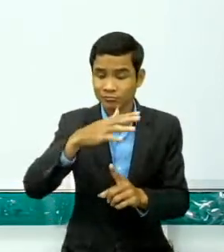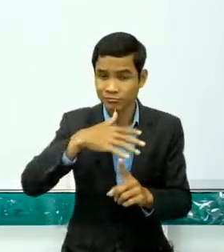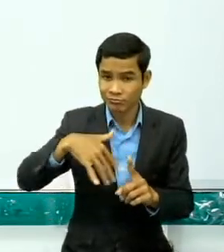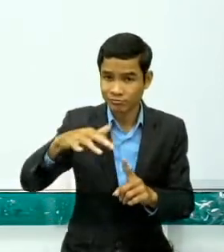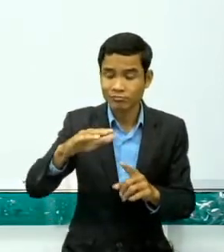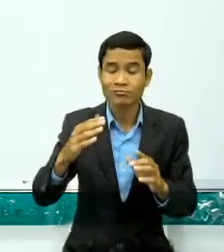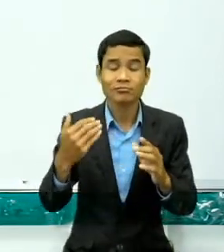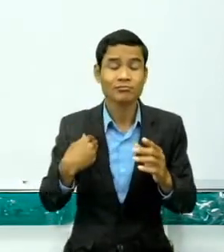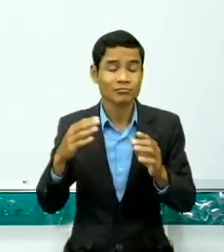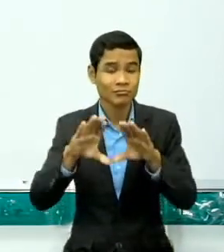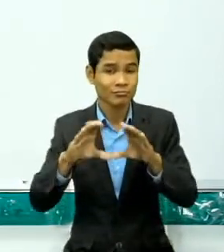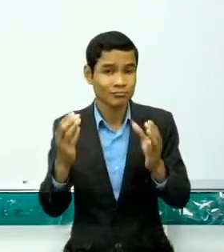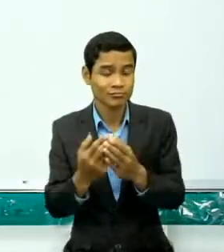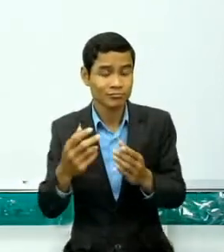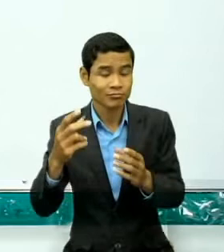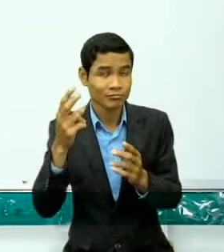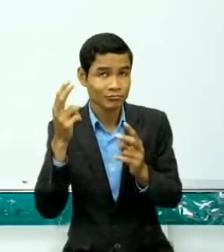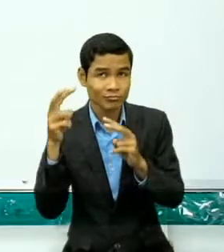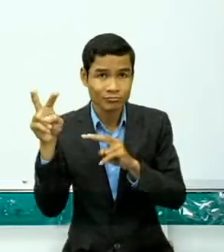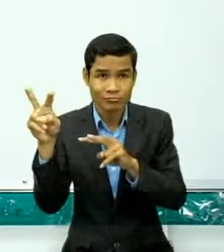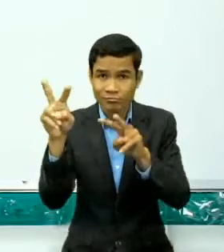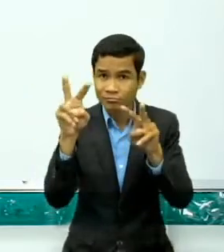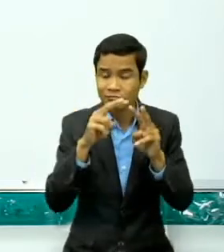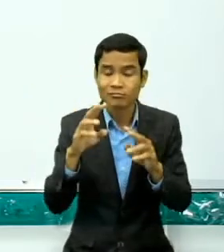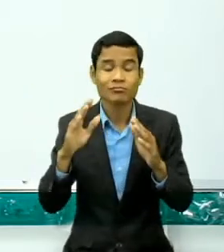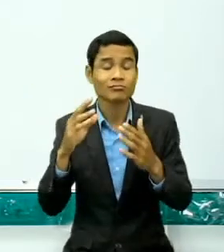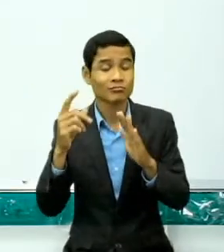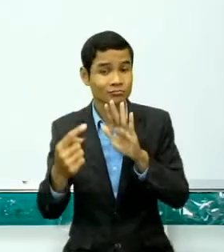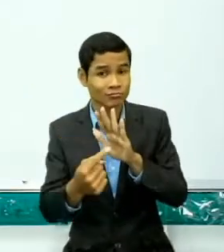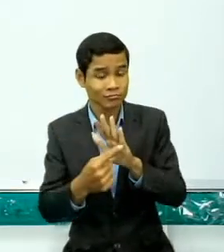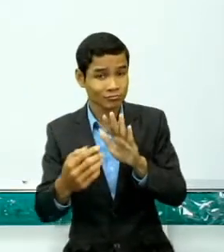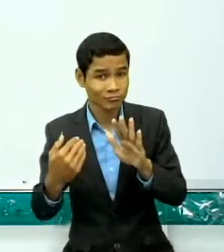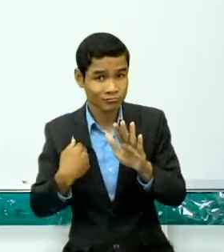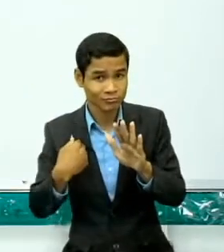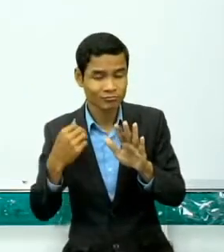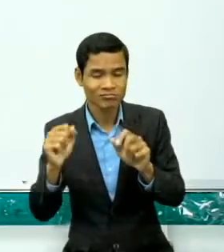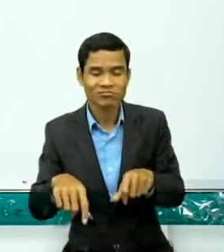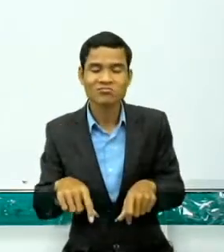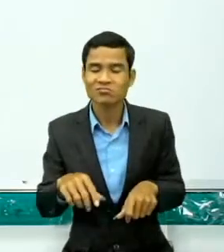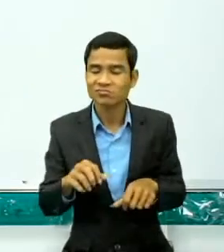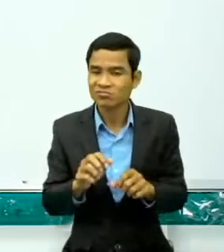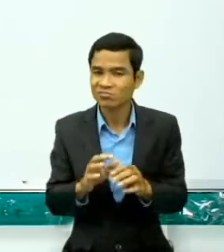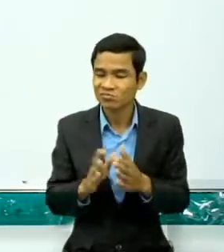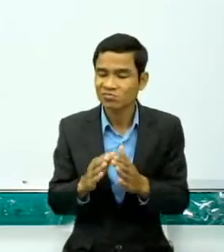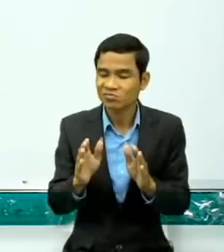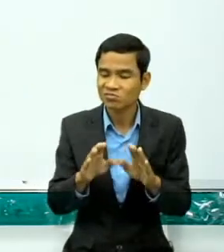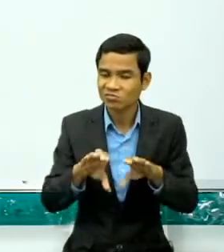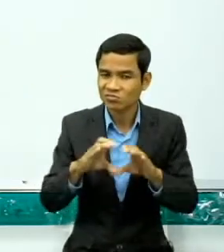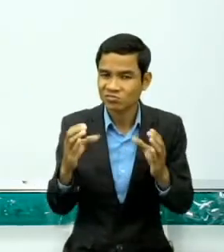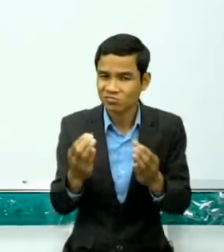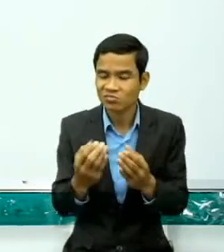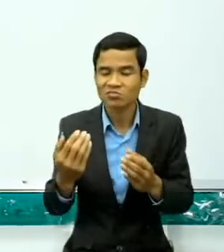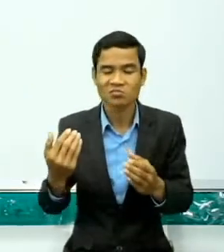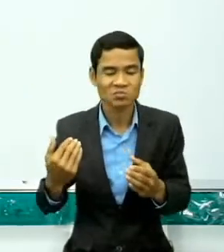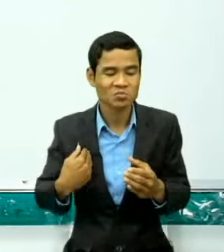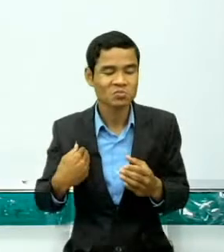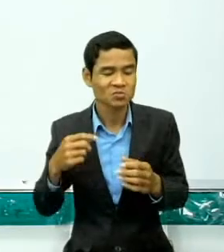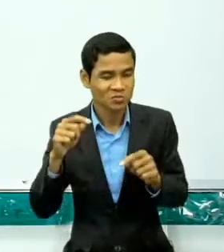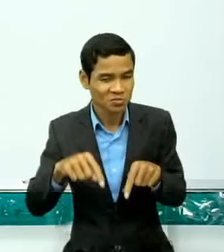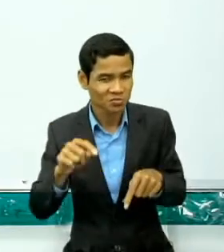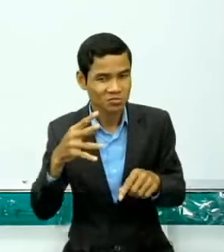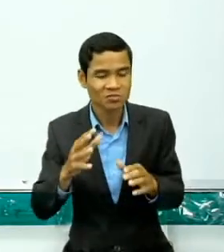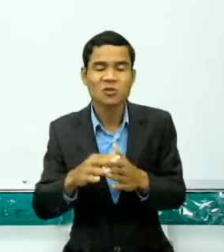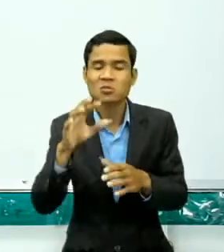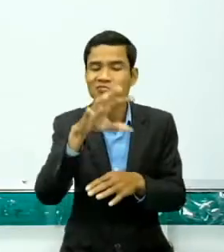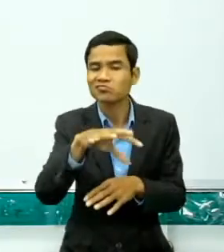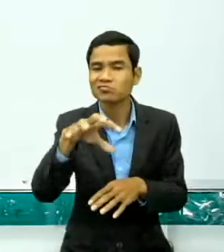ស្រាក់អឺឯកូនចាអរគុណអញ្ចឹងស្រាក់អឺមិនមែននៅតែនៅក្នុងថ្នាក់យើងទេណាអាចមាននៅកន្លែង